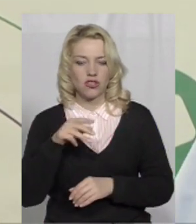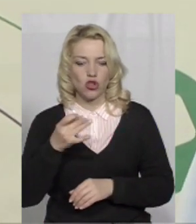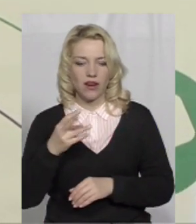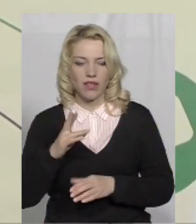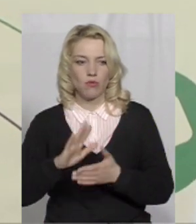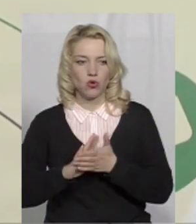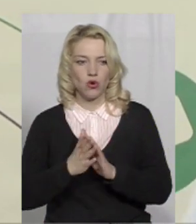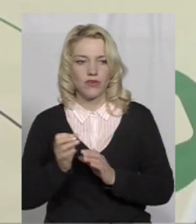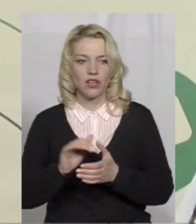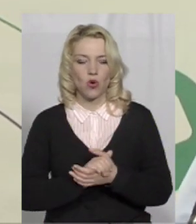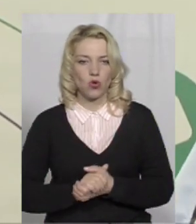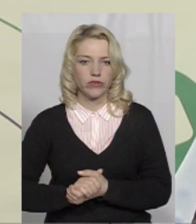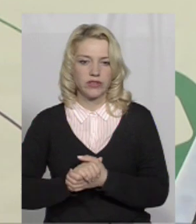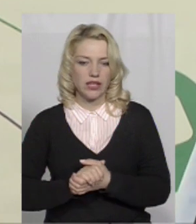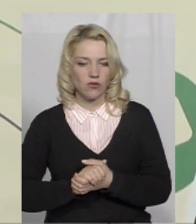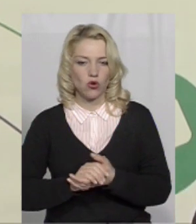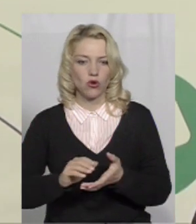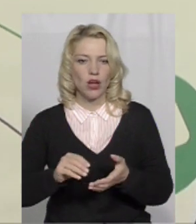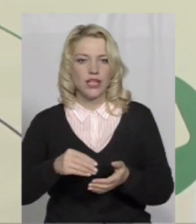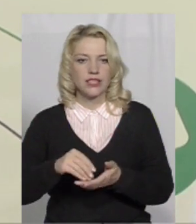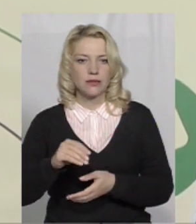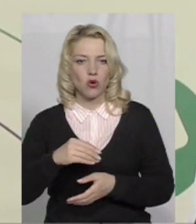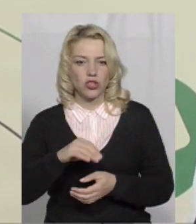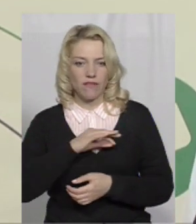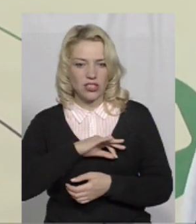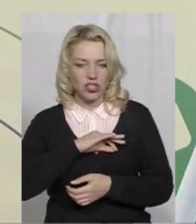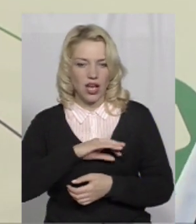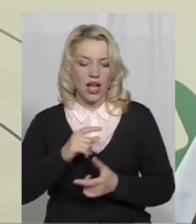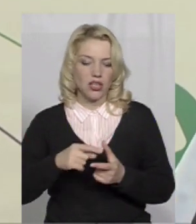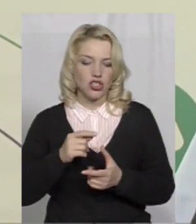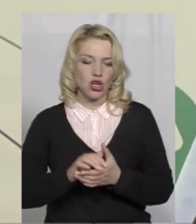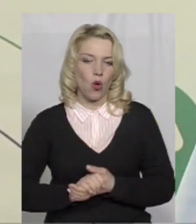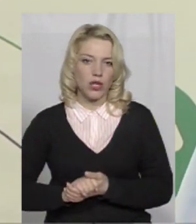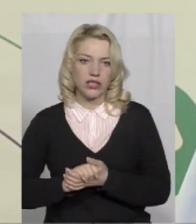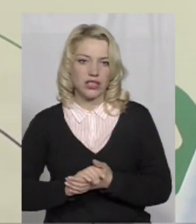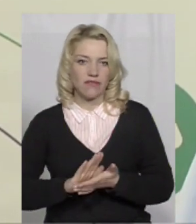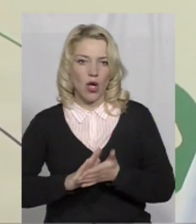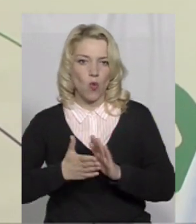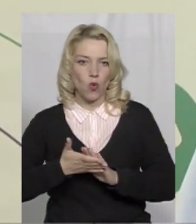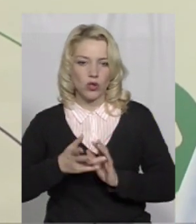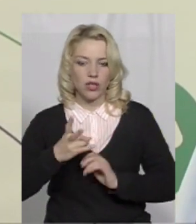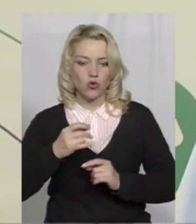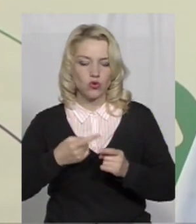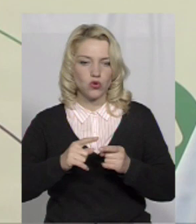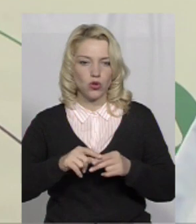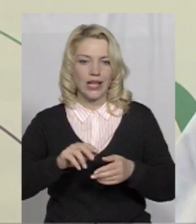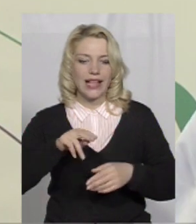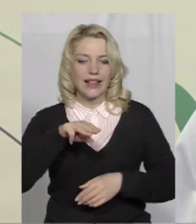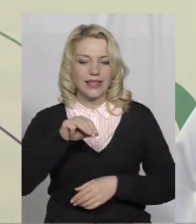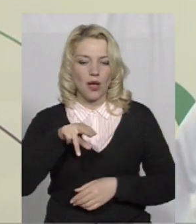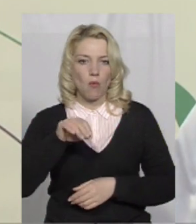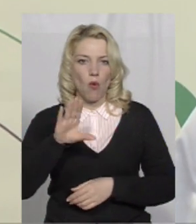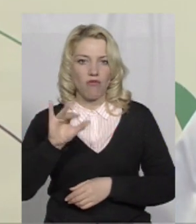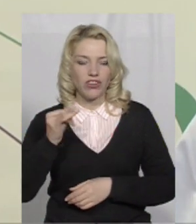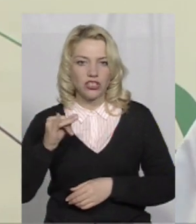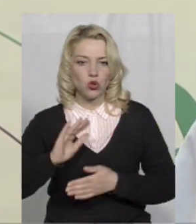ж колективного споживача чи колективна угода, але цього типового договору нема. Тому,